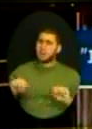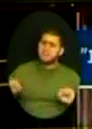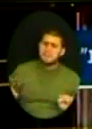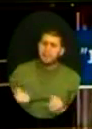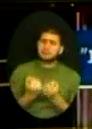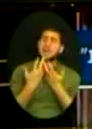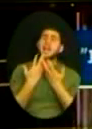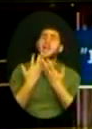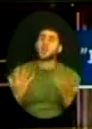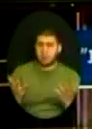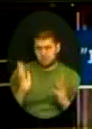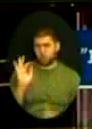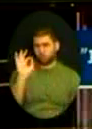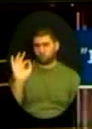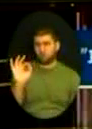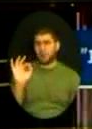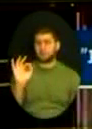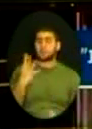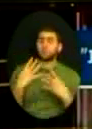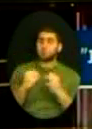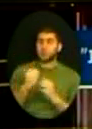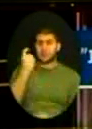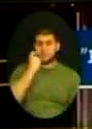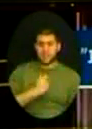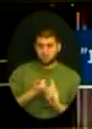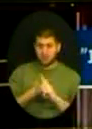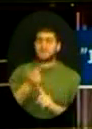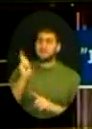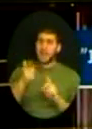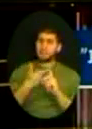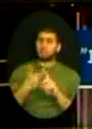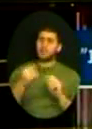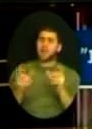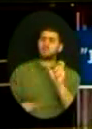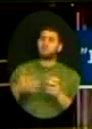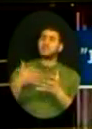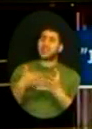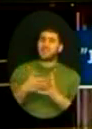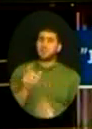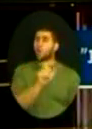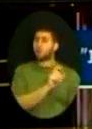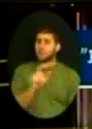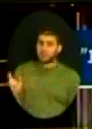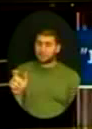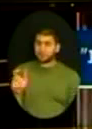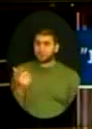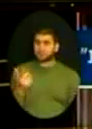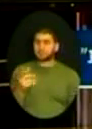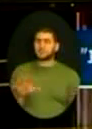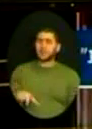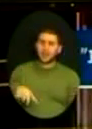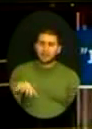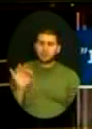מאמצים אדירים, גם של משפחות הפשע וגם בכלל של נחקרים ושל מואשמים